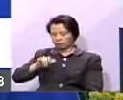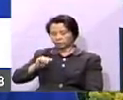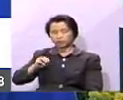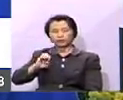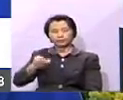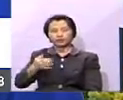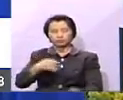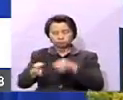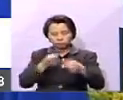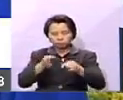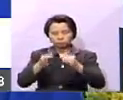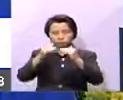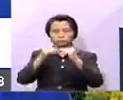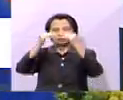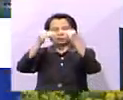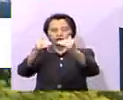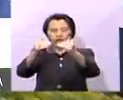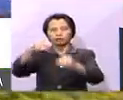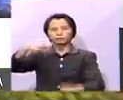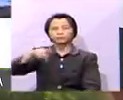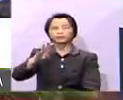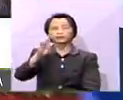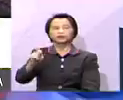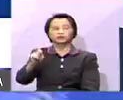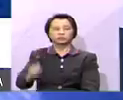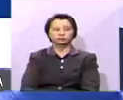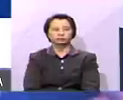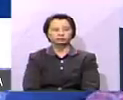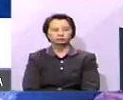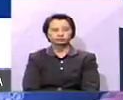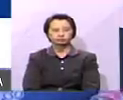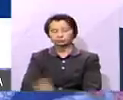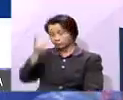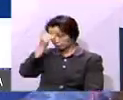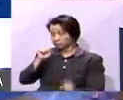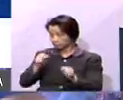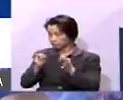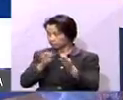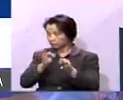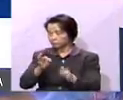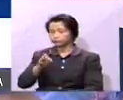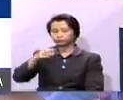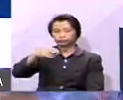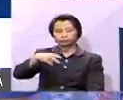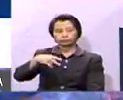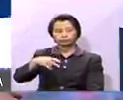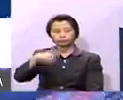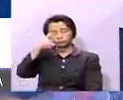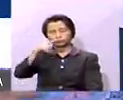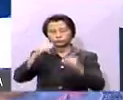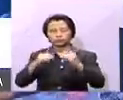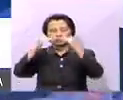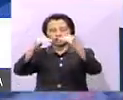kpkt dalam menaik taraf PBT di negara ini silakan Datuk boleh Datuk Terangkan mengenai peranan kpkt dalam menaik taraf PBT di negara